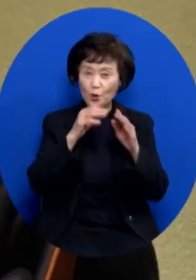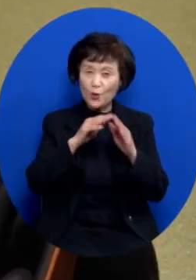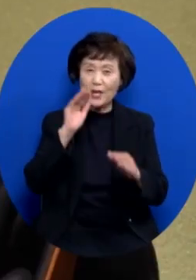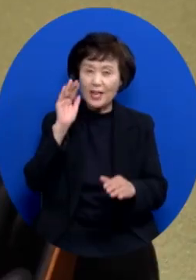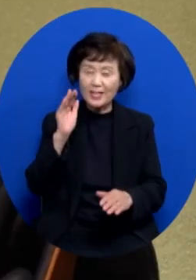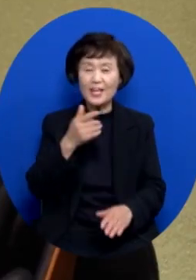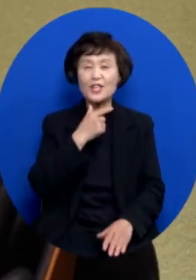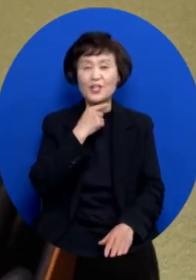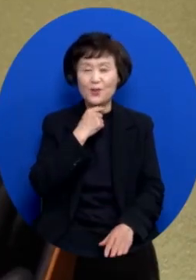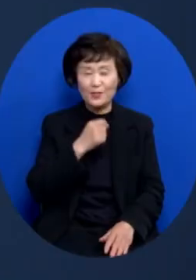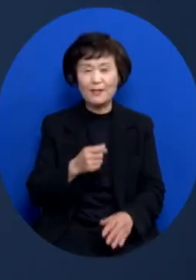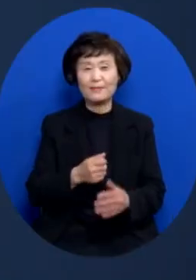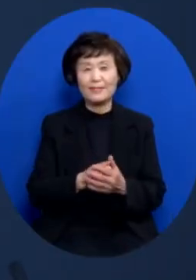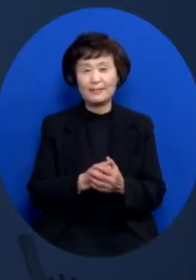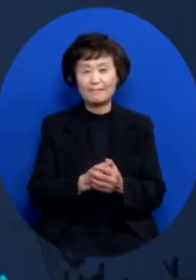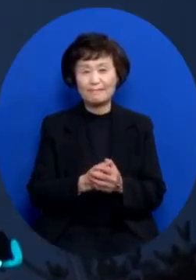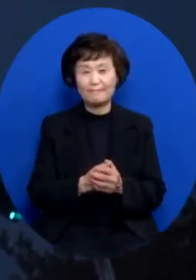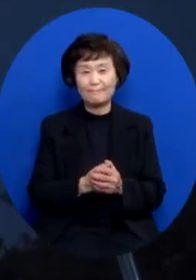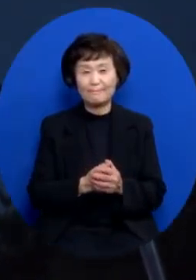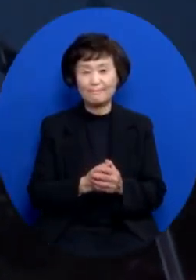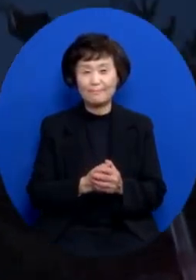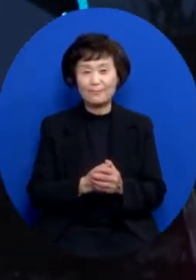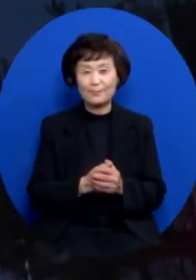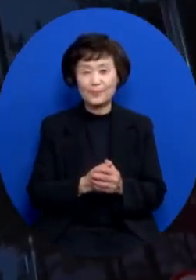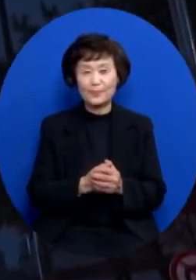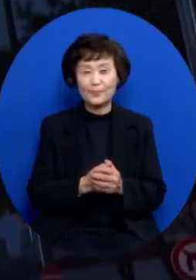CTS 뉴스 손현입니다.